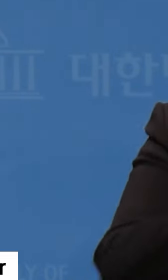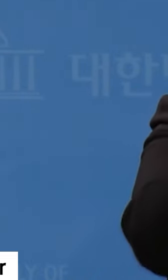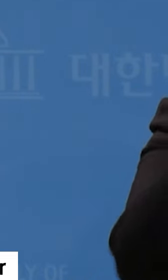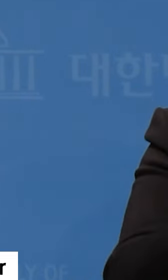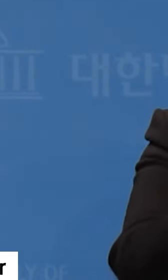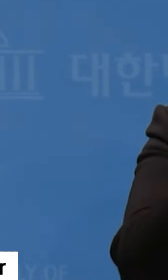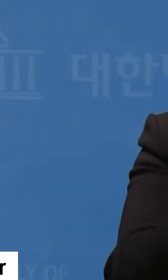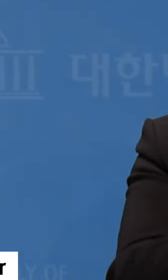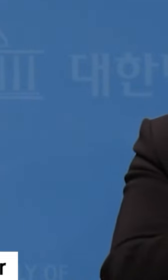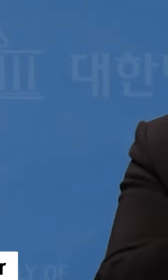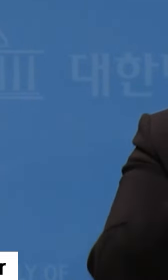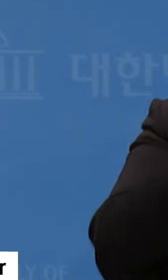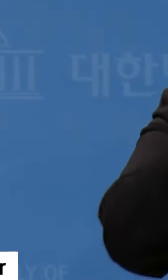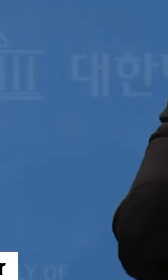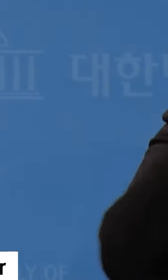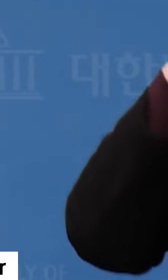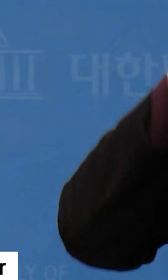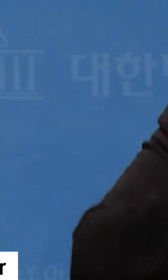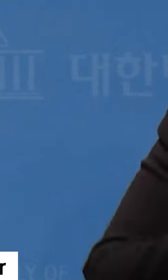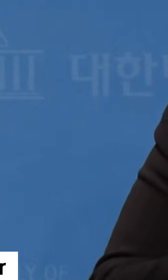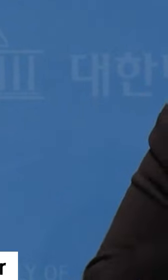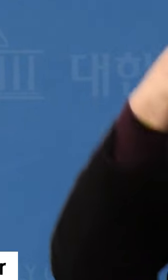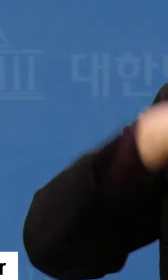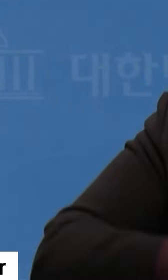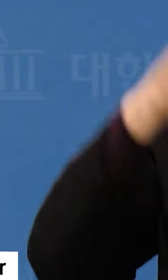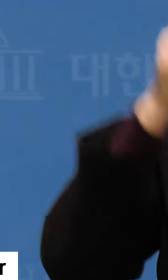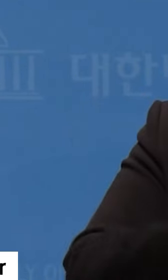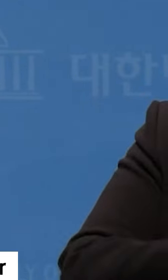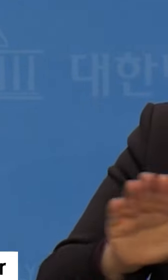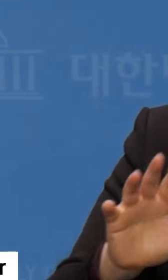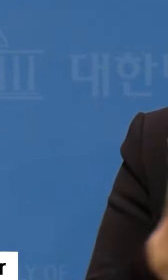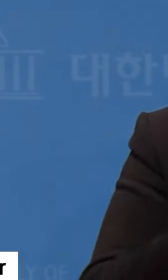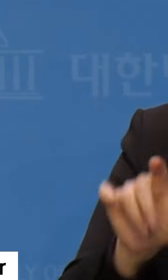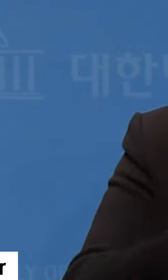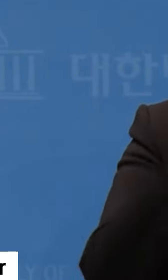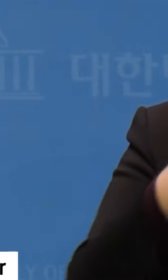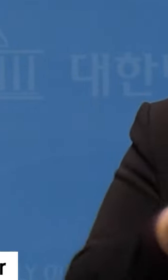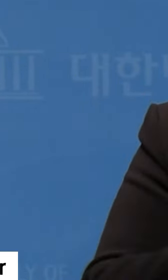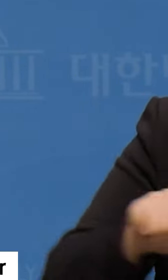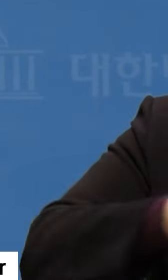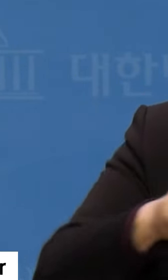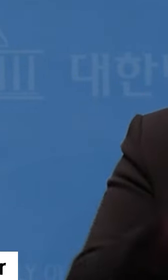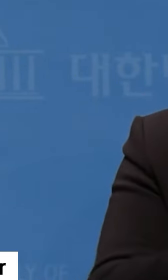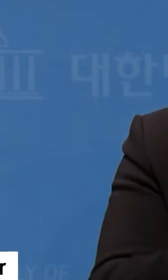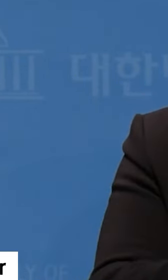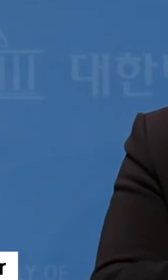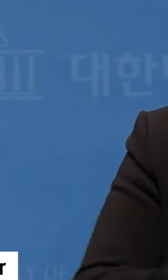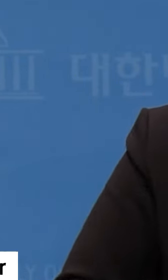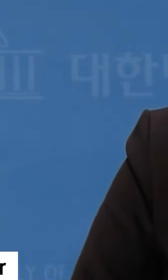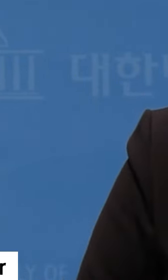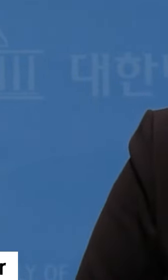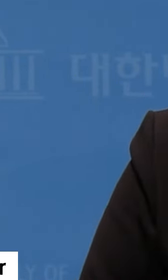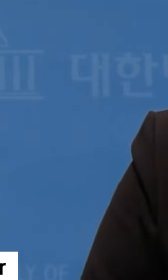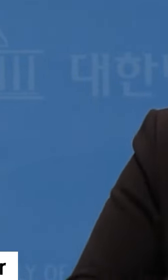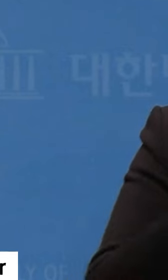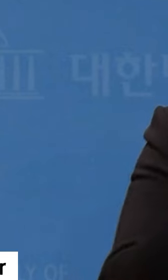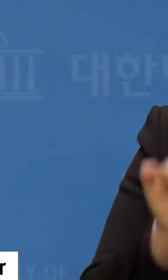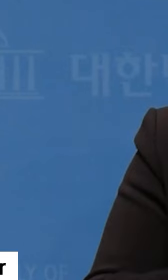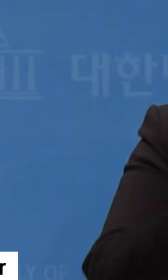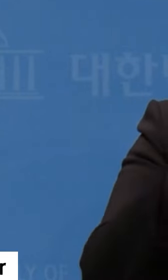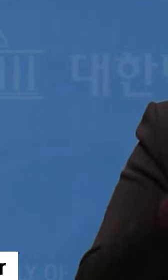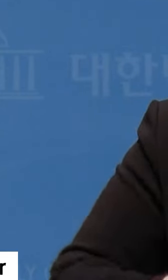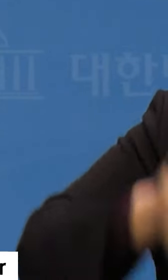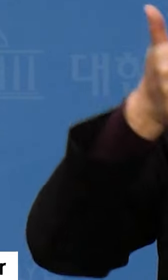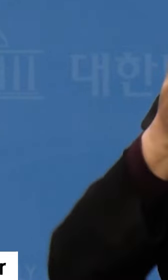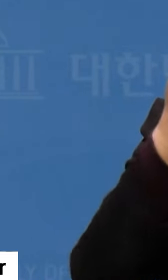삶을 최우선으로 하는 속 시원한 민생 정치를 실천하겠습니다. 국민의 더 나은 삶을